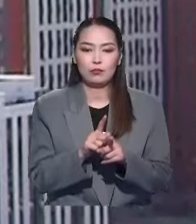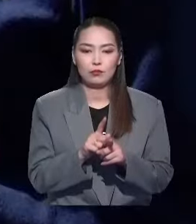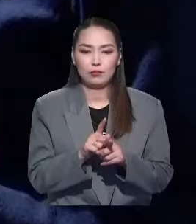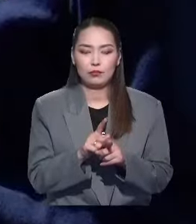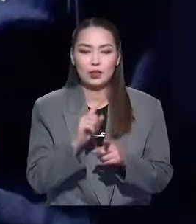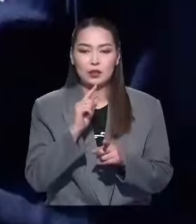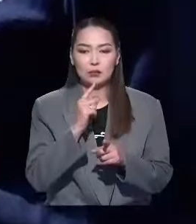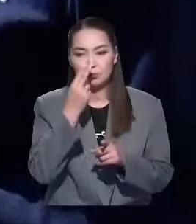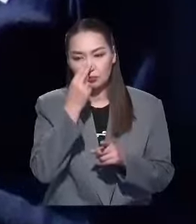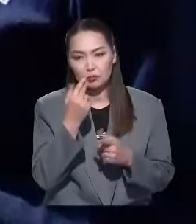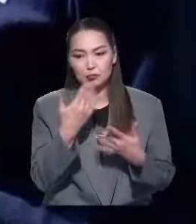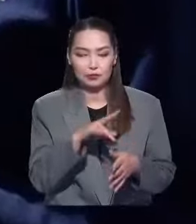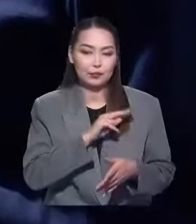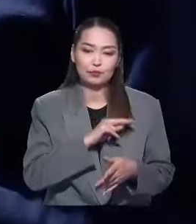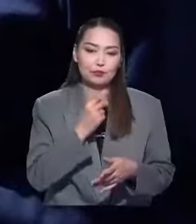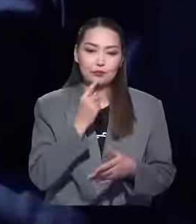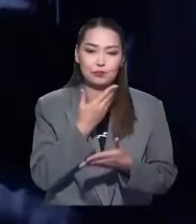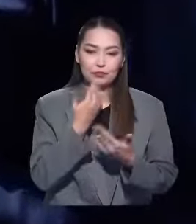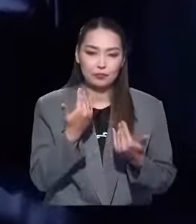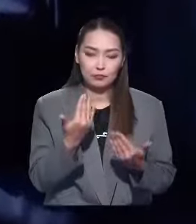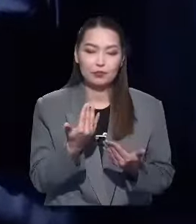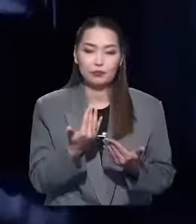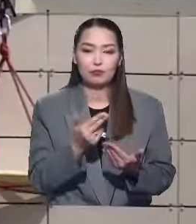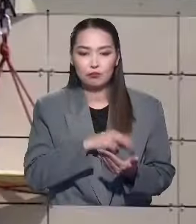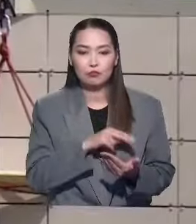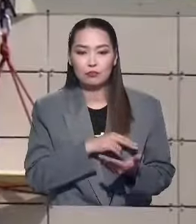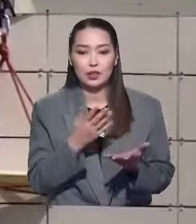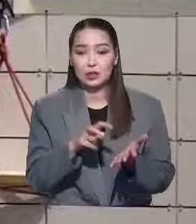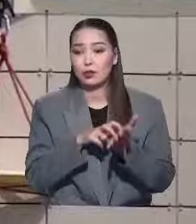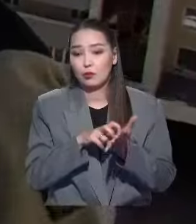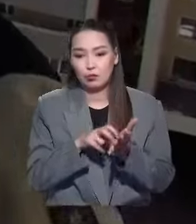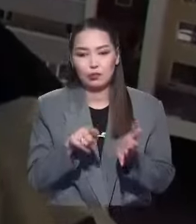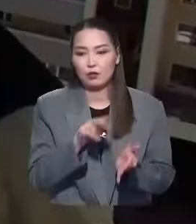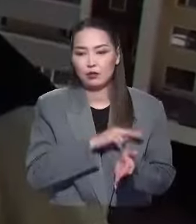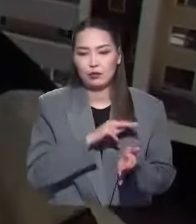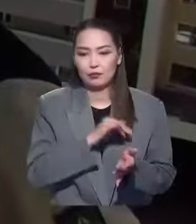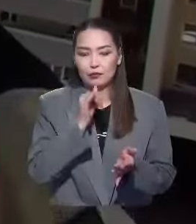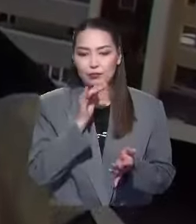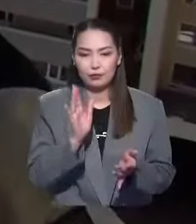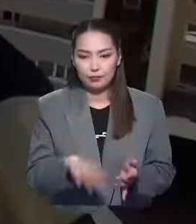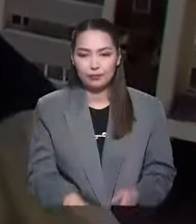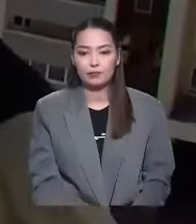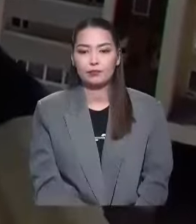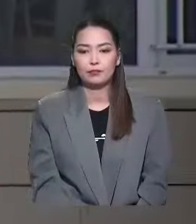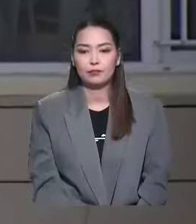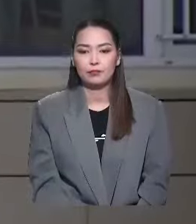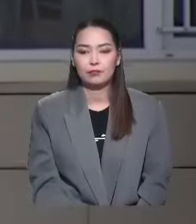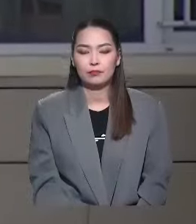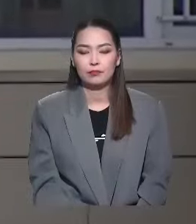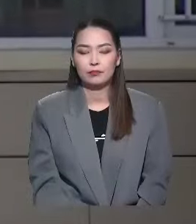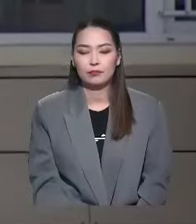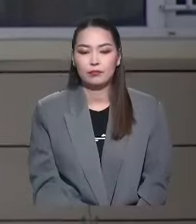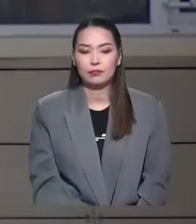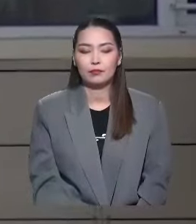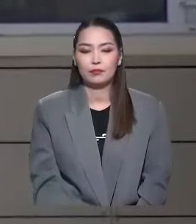санамаймыз да. Биіктіктен қорқса, бұл салаға келмей қойған абзал. Дайсыңдар ма, кетті ғой?